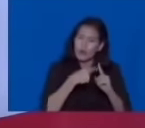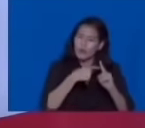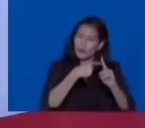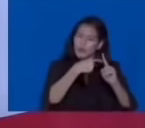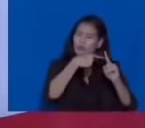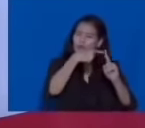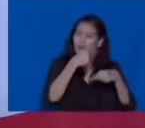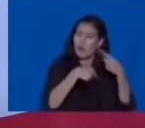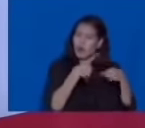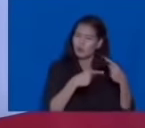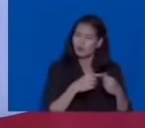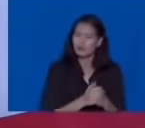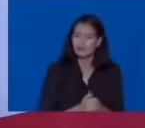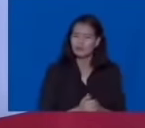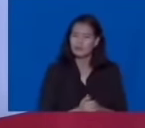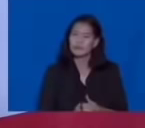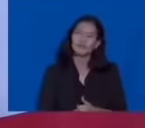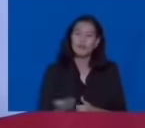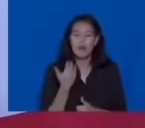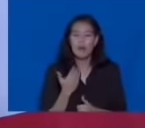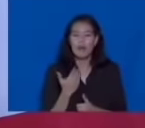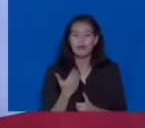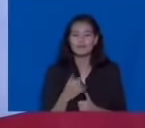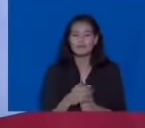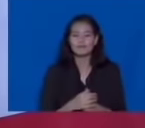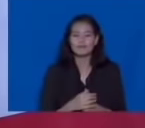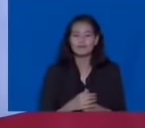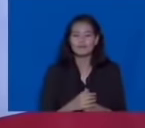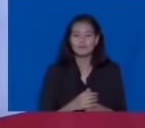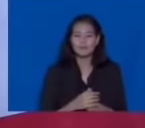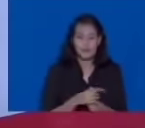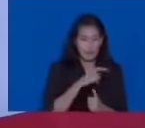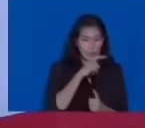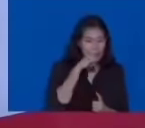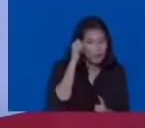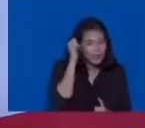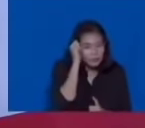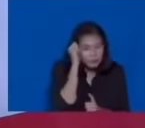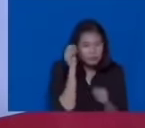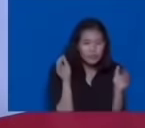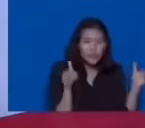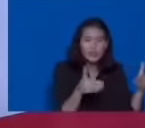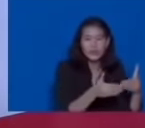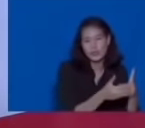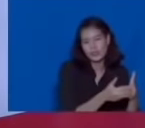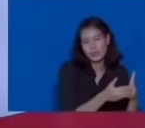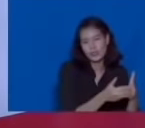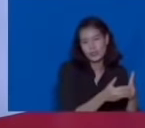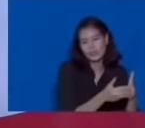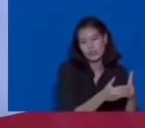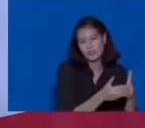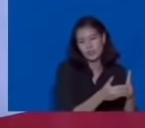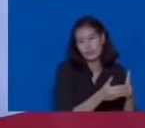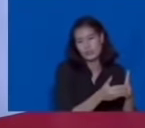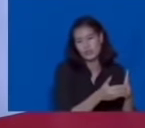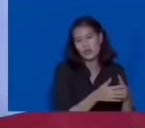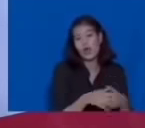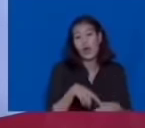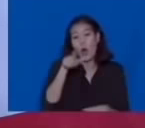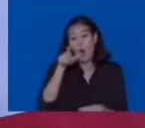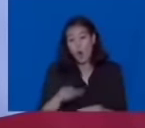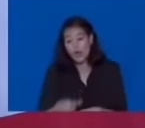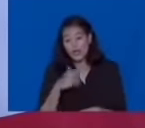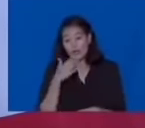panjang. Mari kita lindungi orang tua, kita lindungi orang dengan